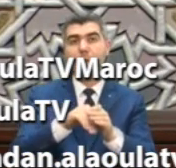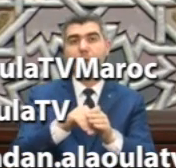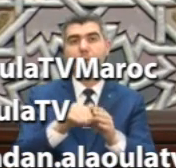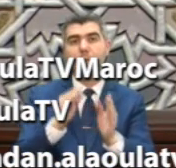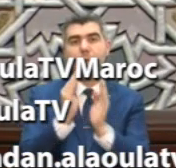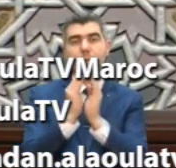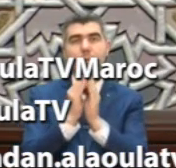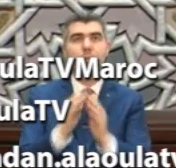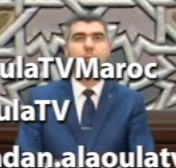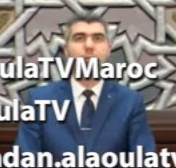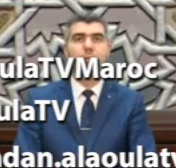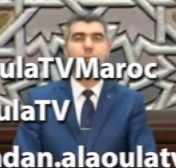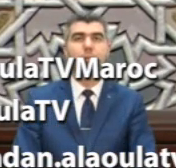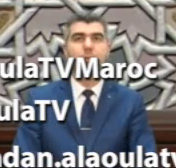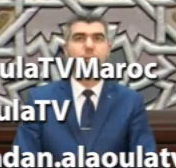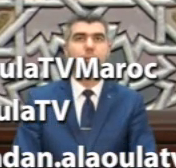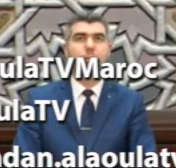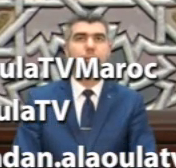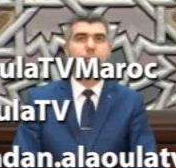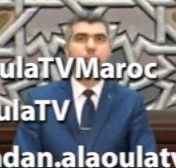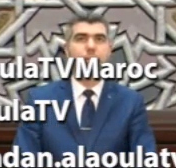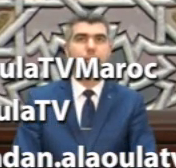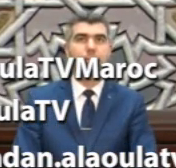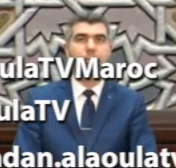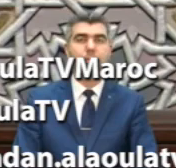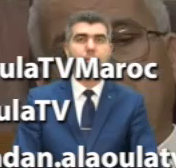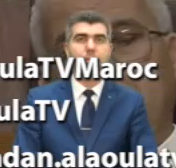العدالة والتنمية. تفضل السيد نائب.